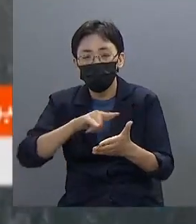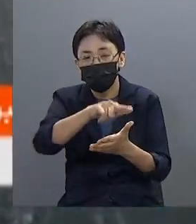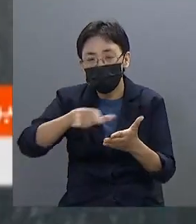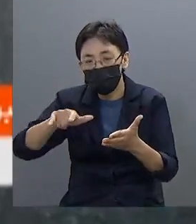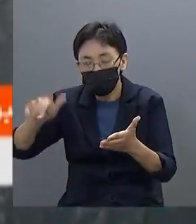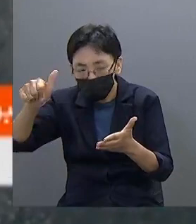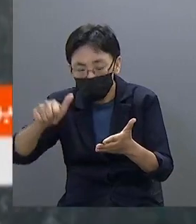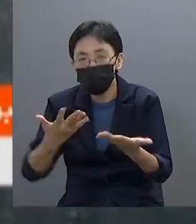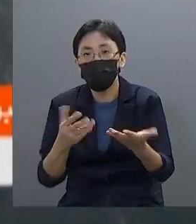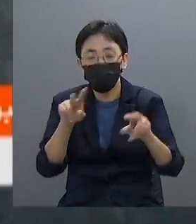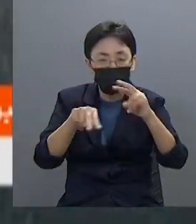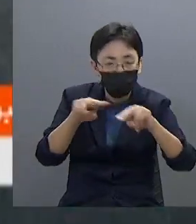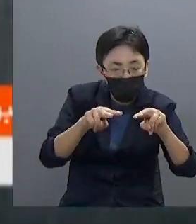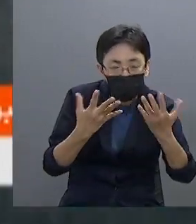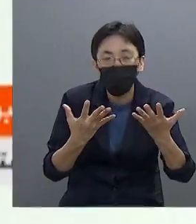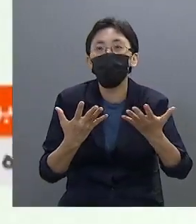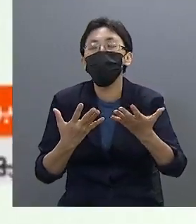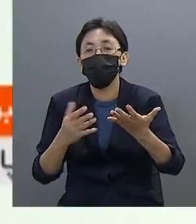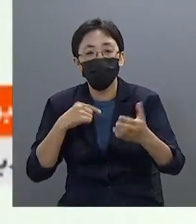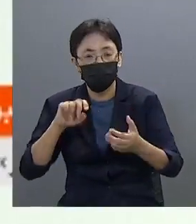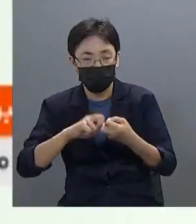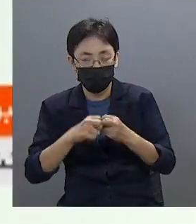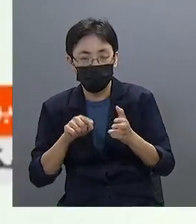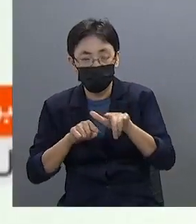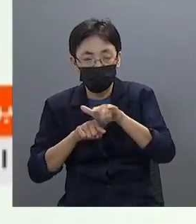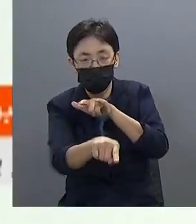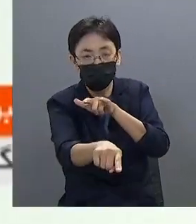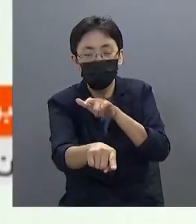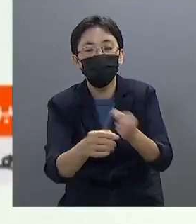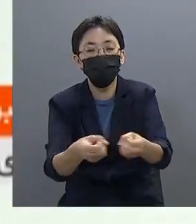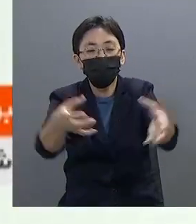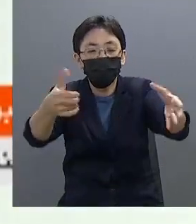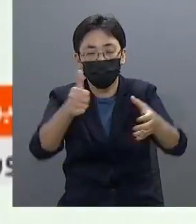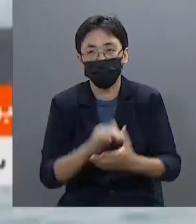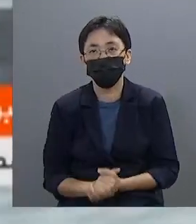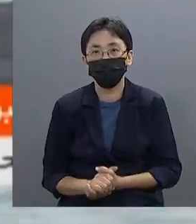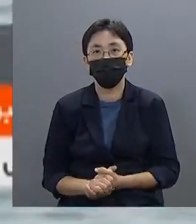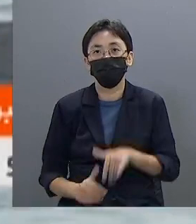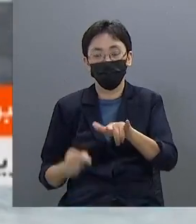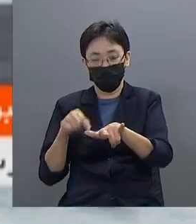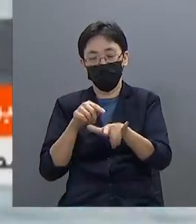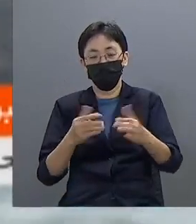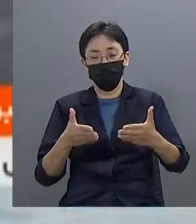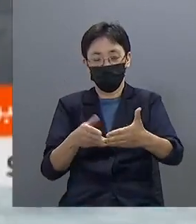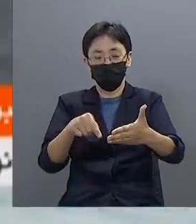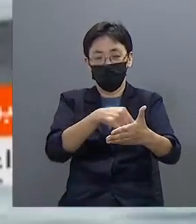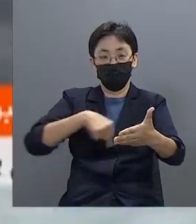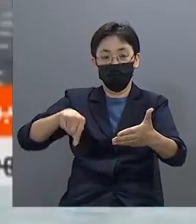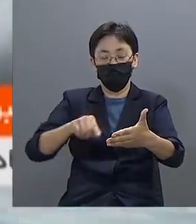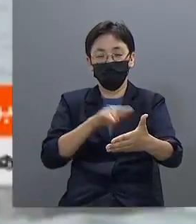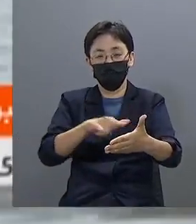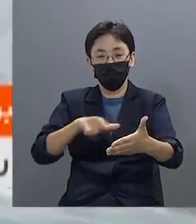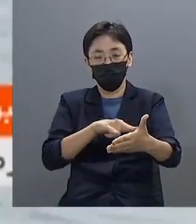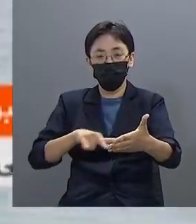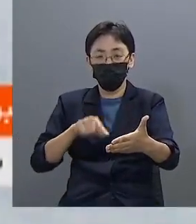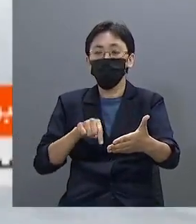จับแล้วก็ทำลายเป้าหมายค่ะโดยกองทัพอิหร่านระบุนะคะว่าโดรนที่มีฐานประจำการบนเรือลำนี้เรือเหล่